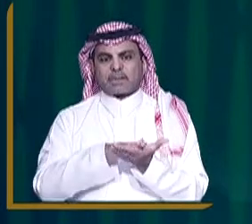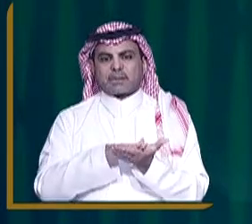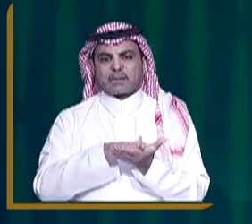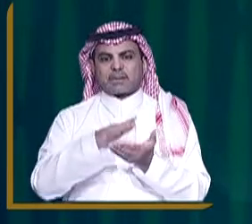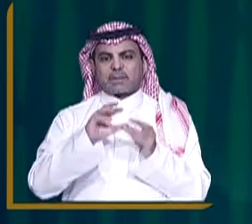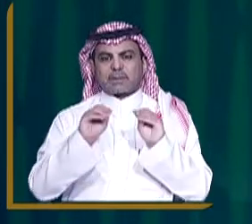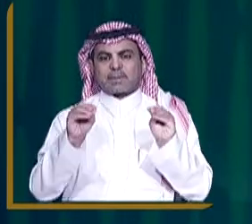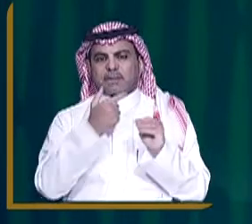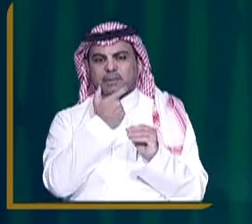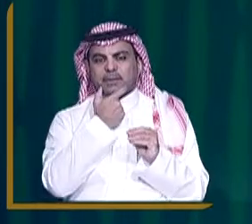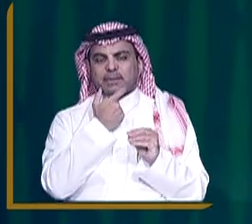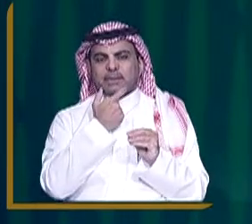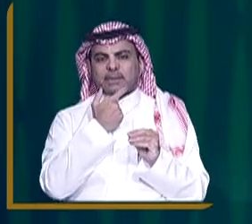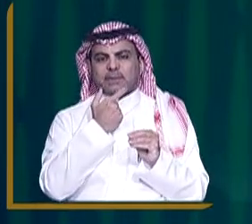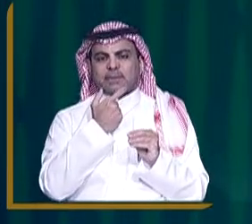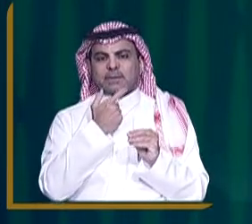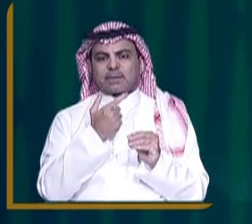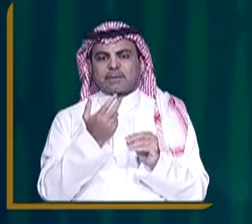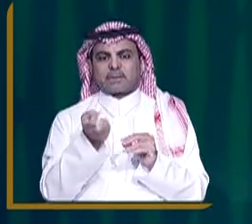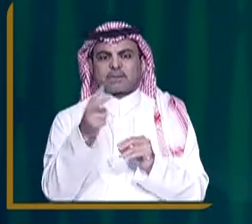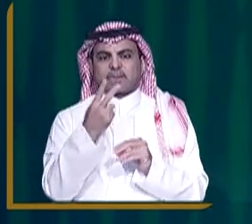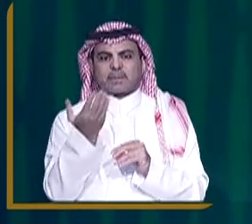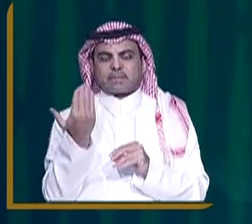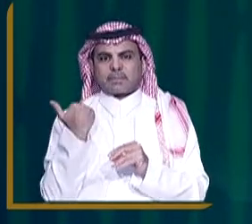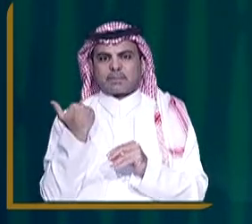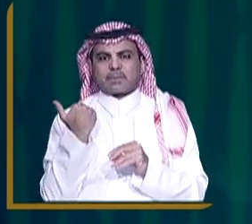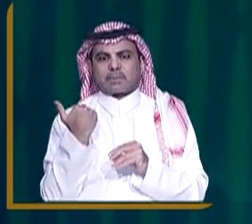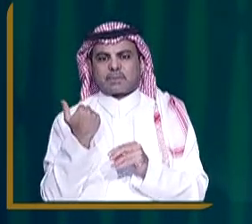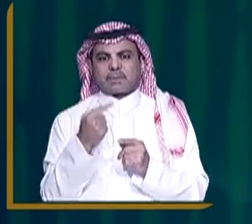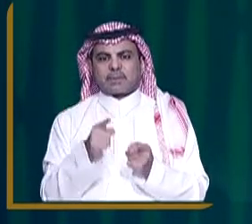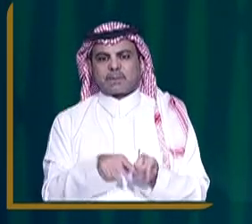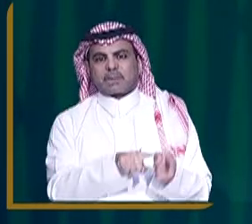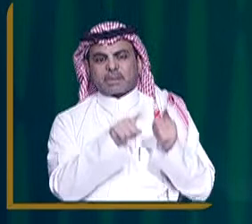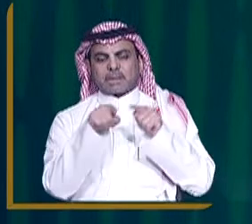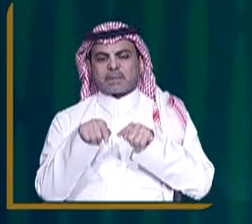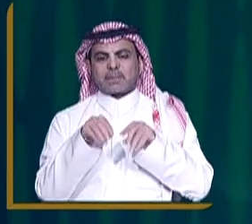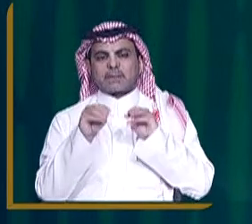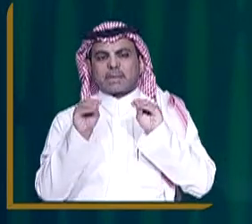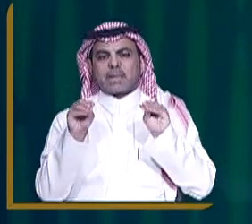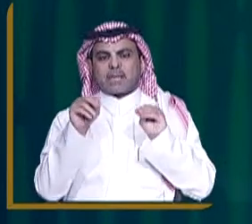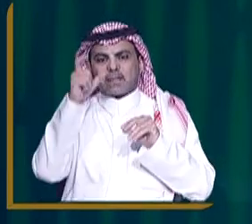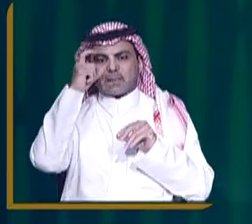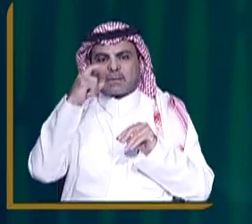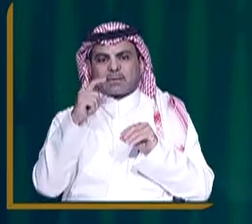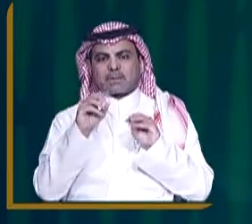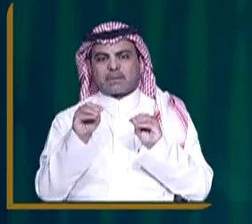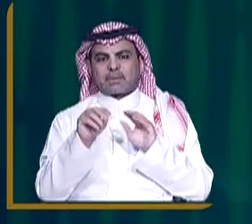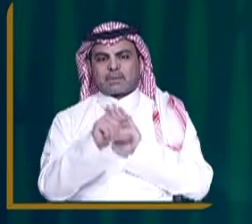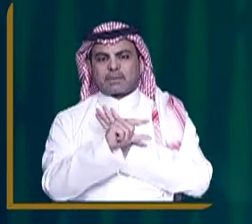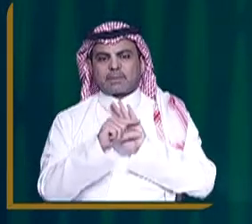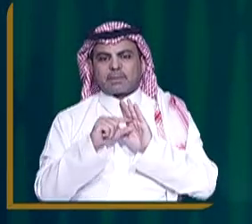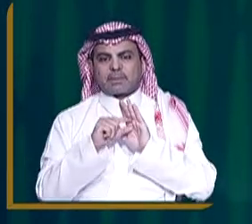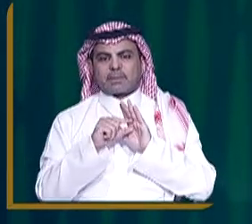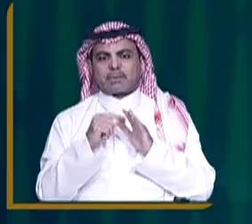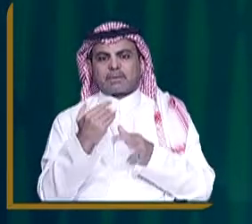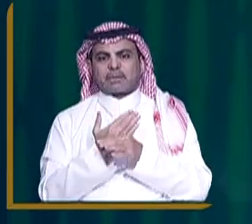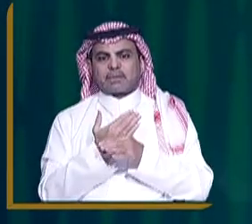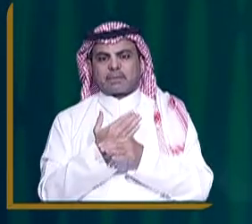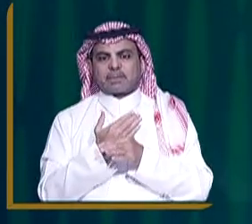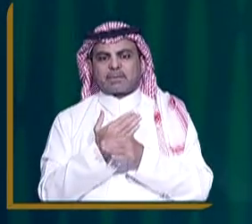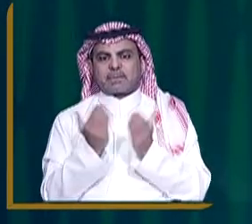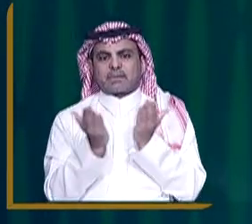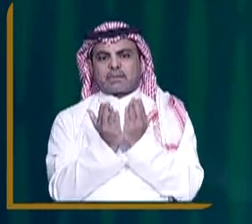تعليم الرياض حادثة منذ شهرين لم تصرح فيها إدارة تعليم الرياض بالرغم من دخول هذا